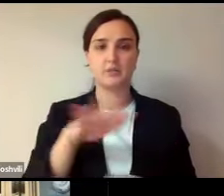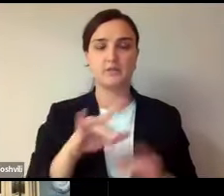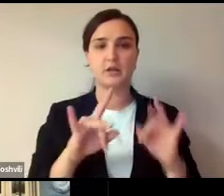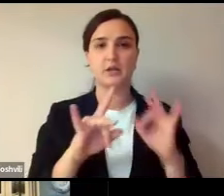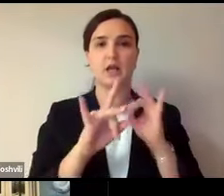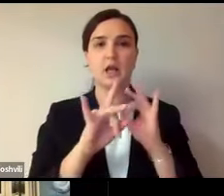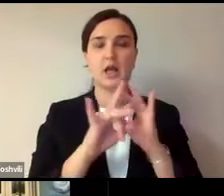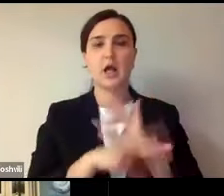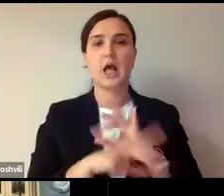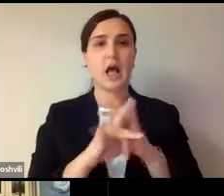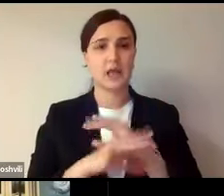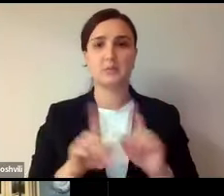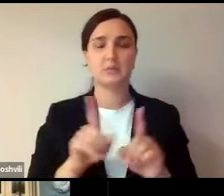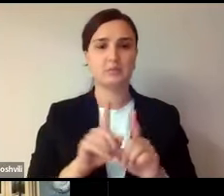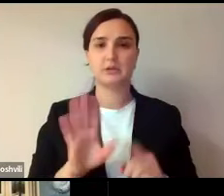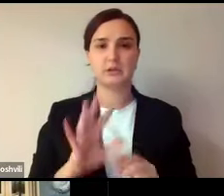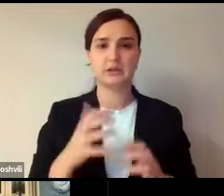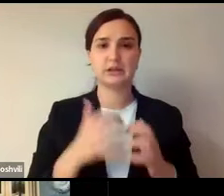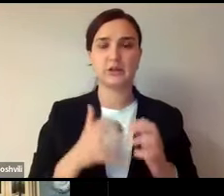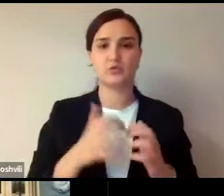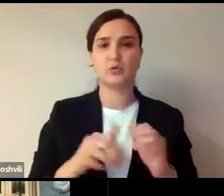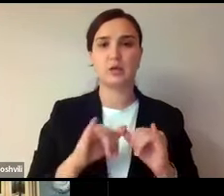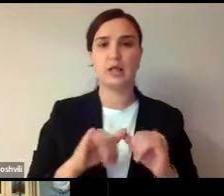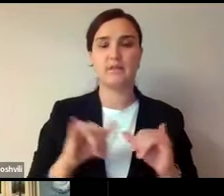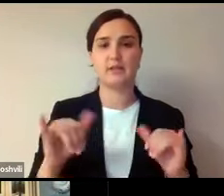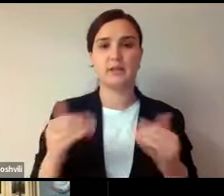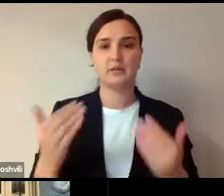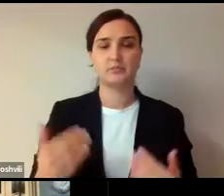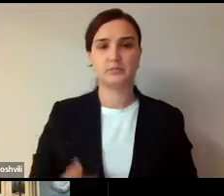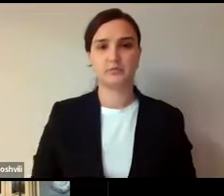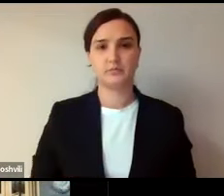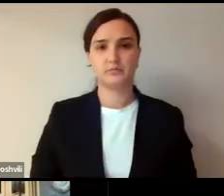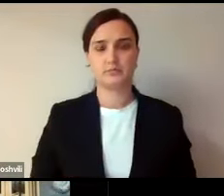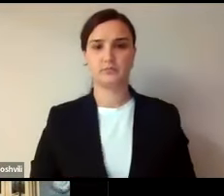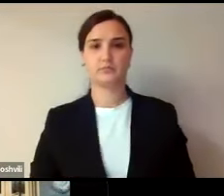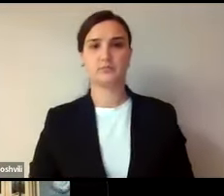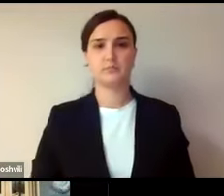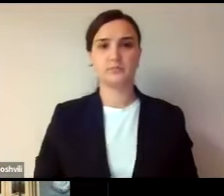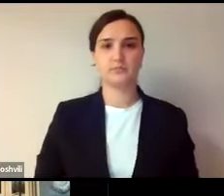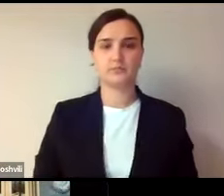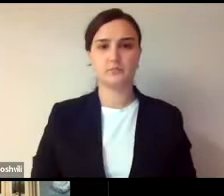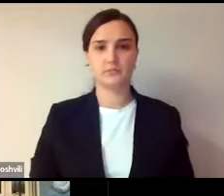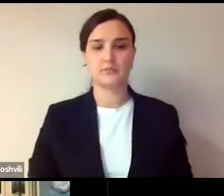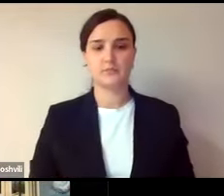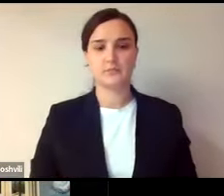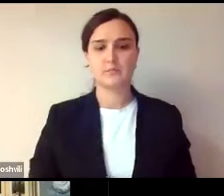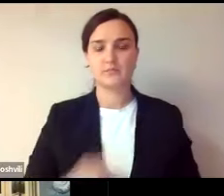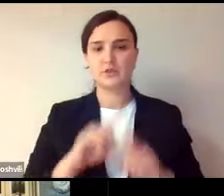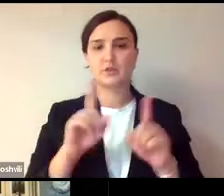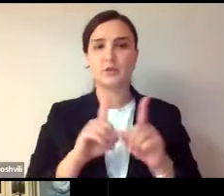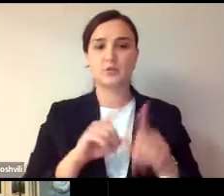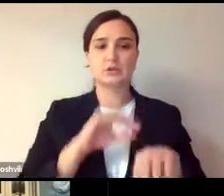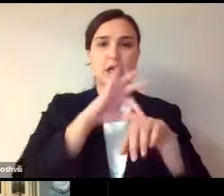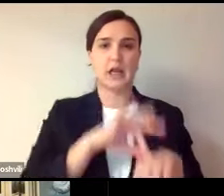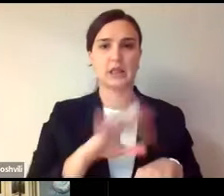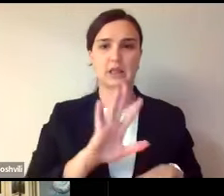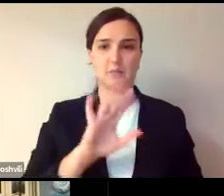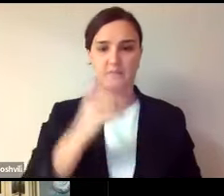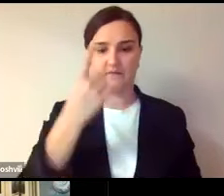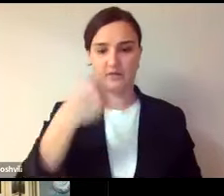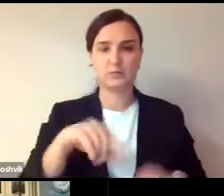არა, მაგრამ ესეთი საშუალო განვითარების ქვეყნები თითქოს არ ატარებენ ვალდებულებას, რომ